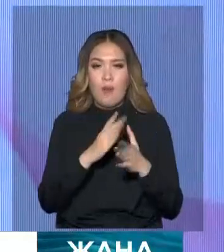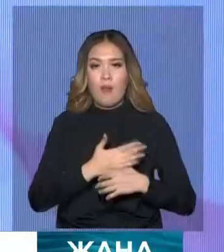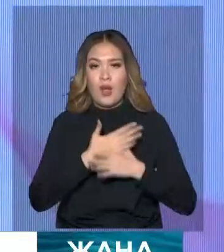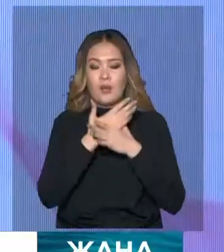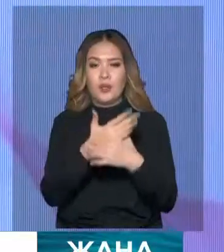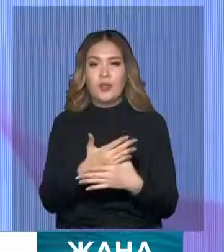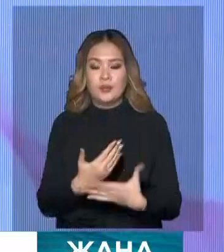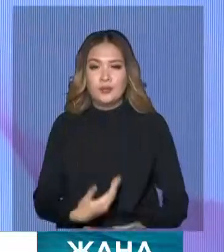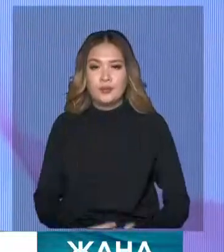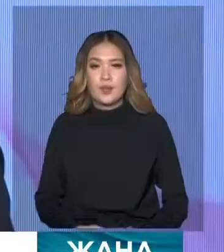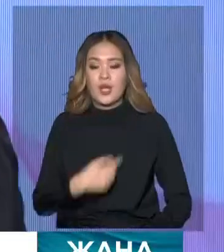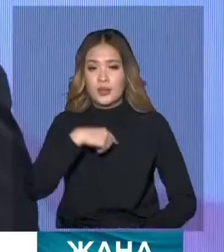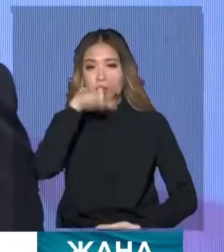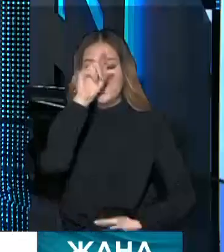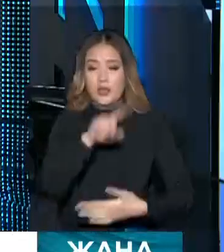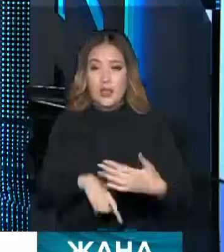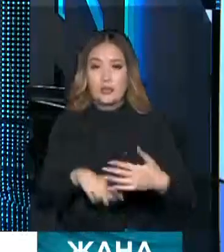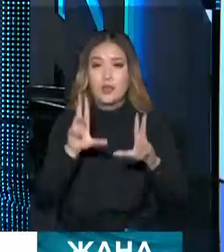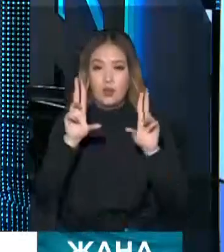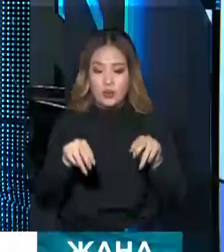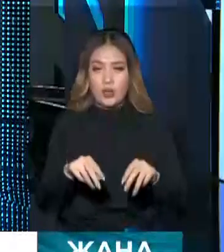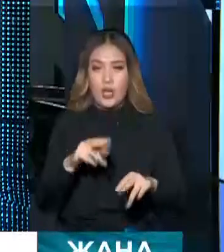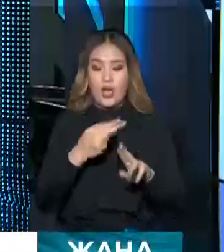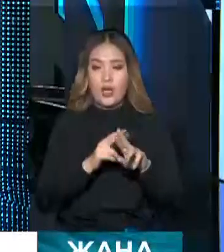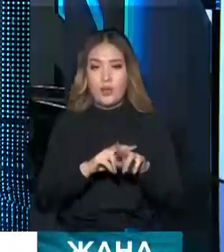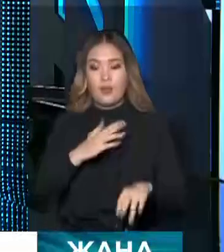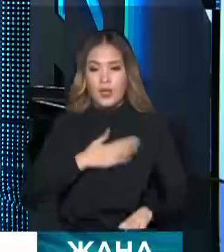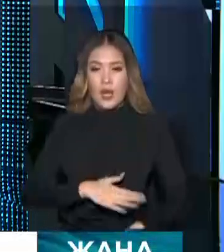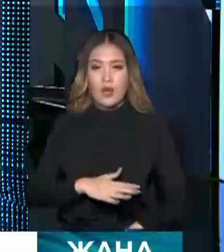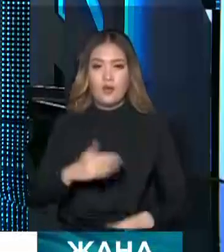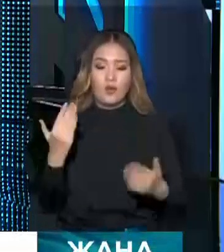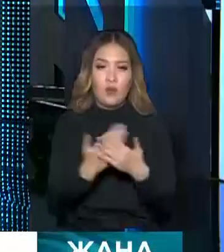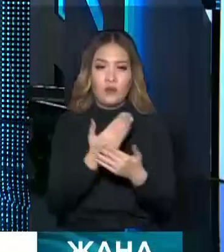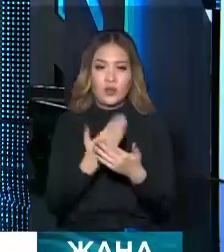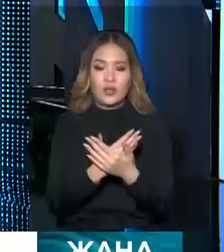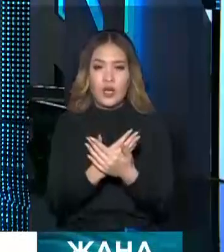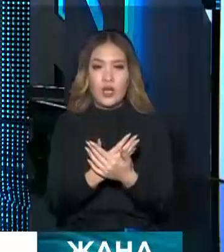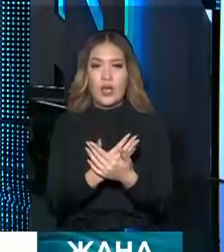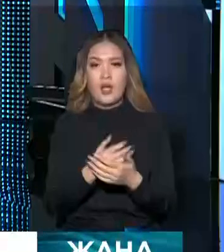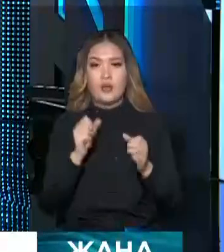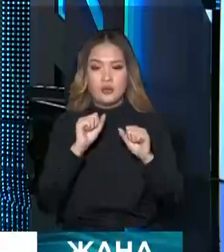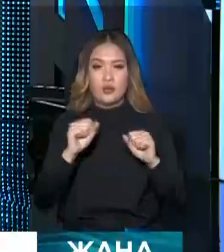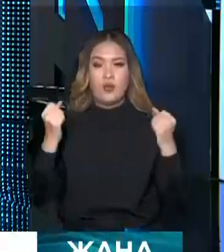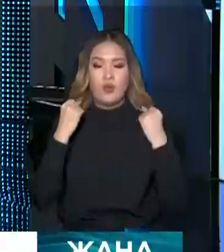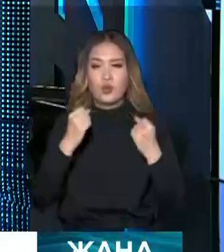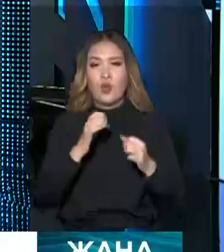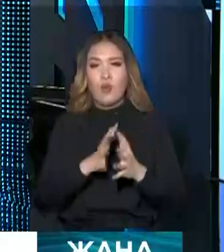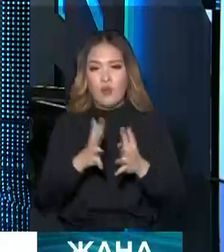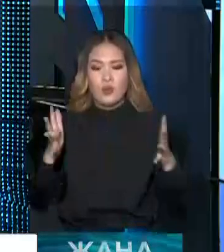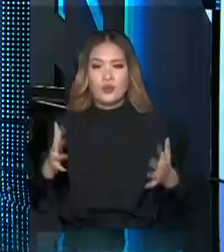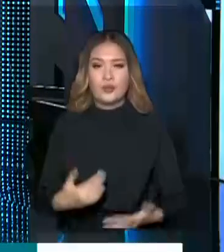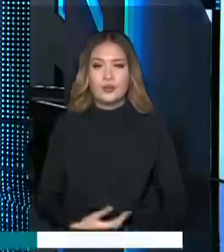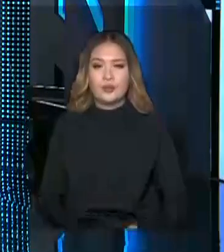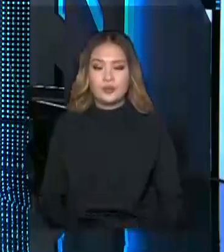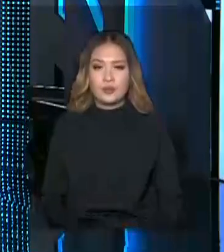рахмет. Біз сенеміз уәделеріңізге. Амандық болса, жағымды жаңалықтар көп болып, ел намысын қорғайтын спортшылар көп бола берсін. Рахмет. Көп рахмет,